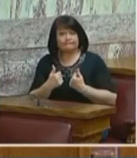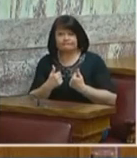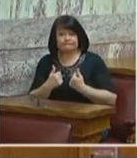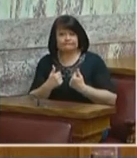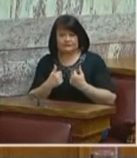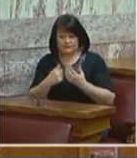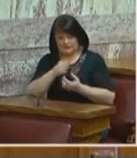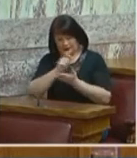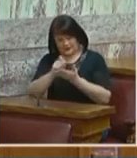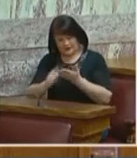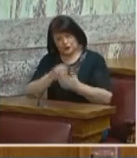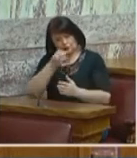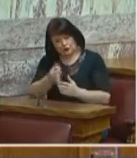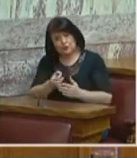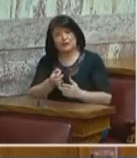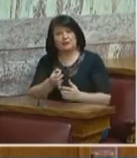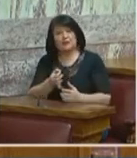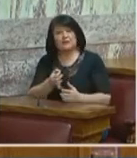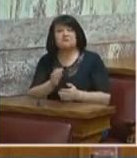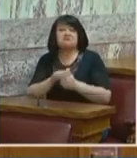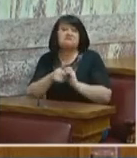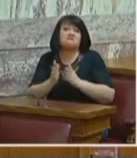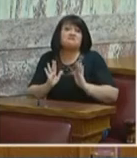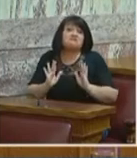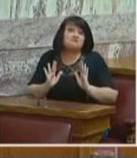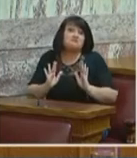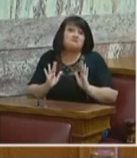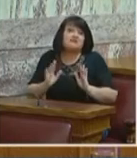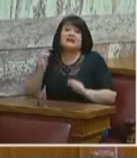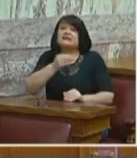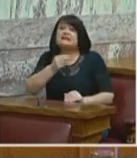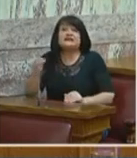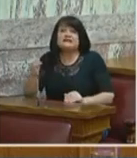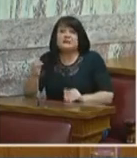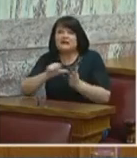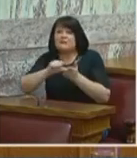στην επιστολή μου, δεν με αφορά και οποιαδήποτε ερμηνεία περί παραγραφής.